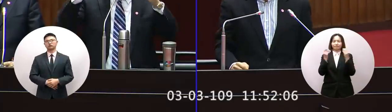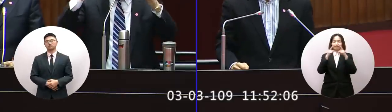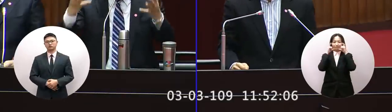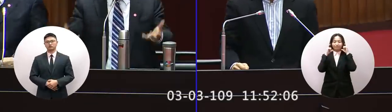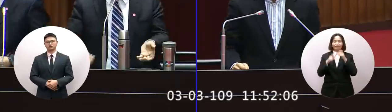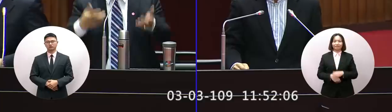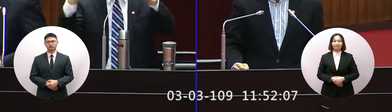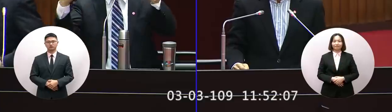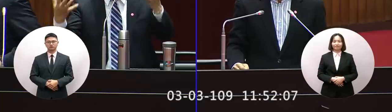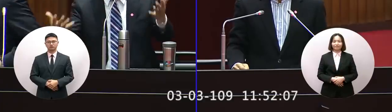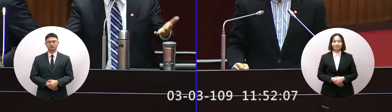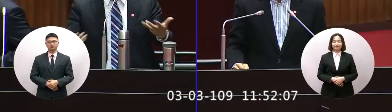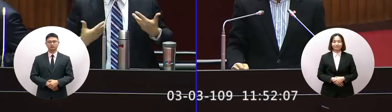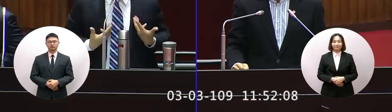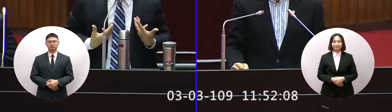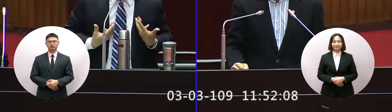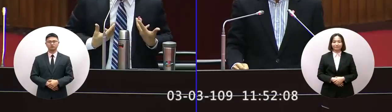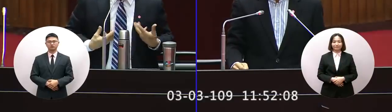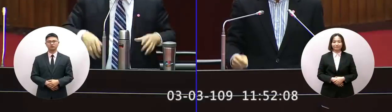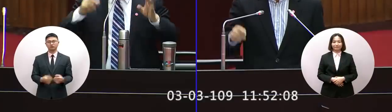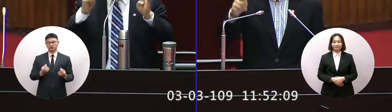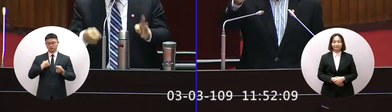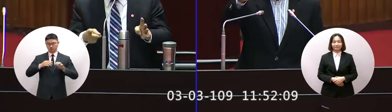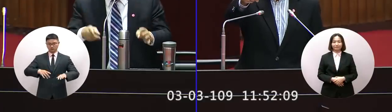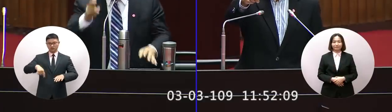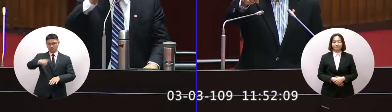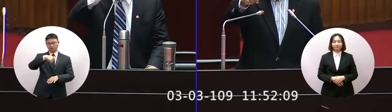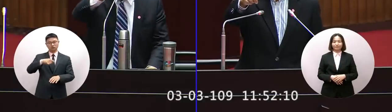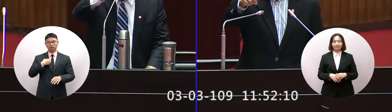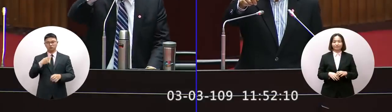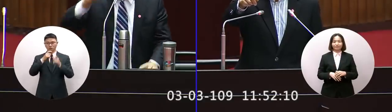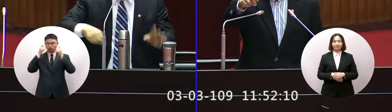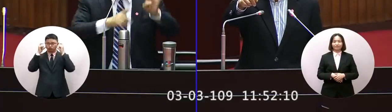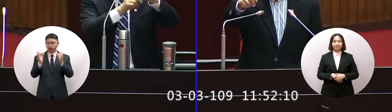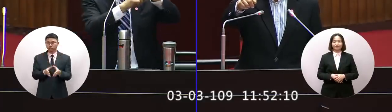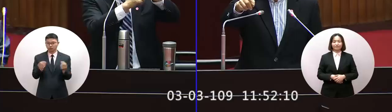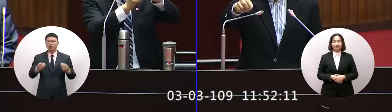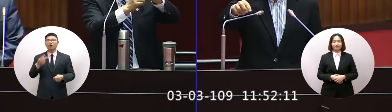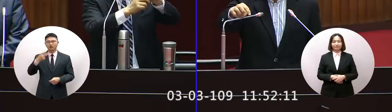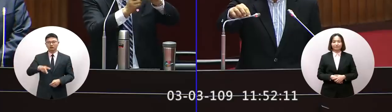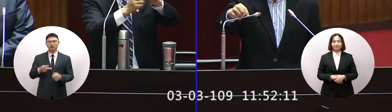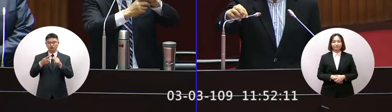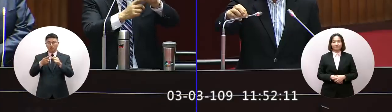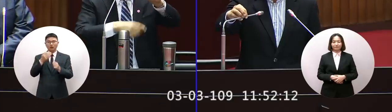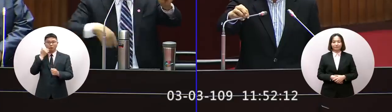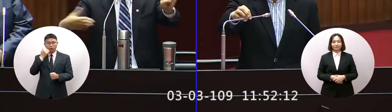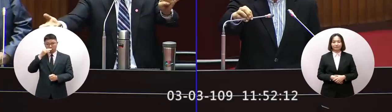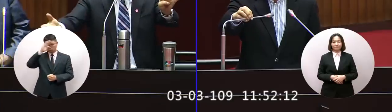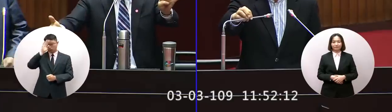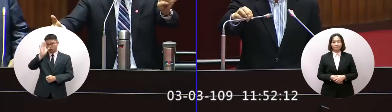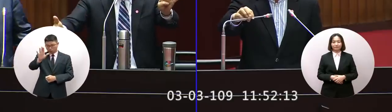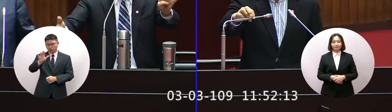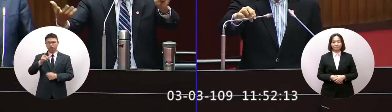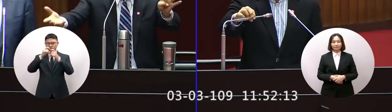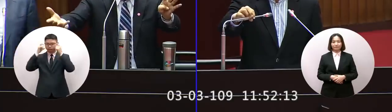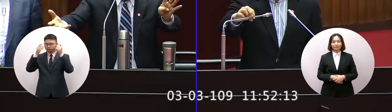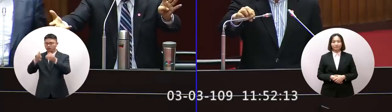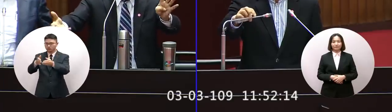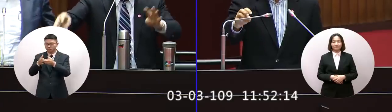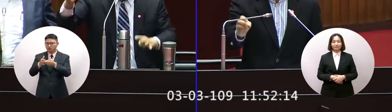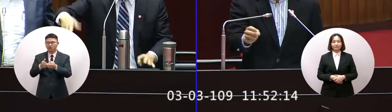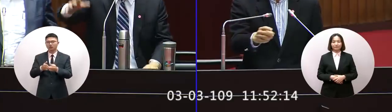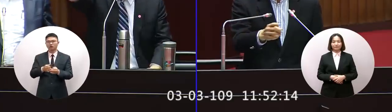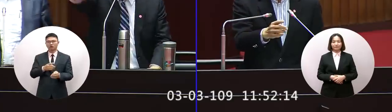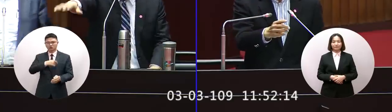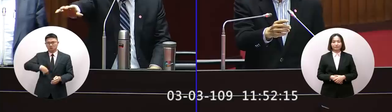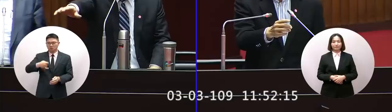啊對啦就這樣時候不用戴口罩你再說說生病的人要戴口罩有狀